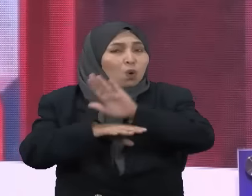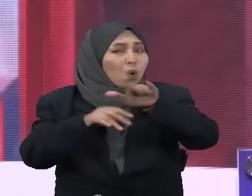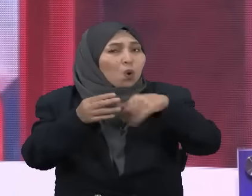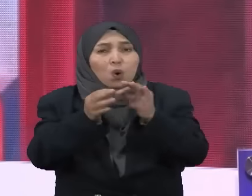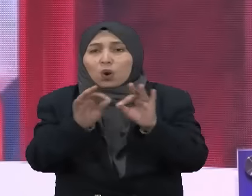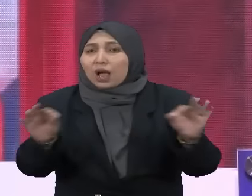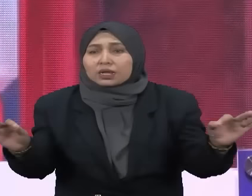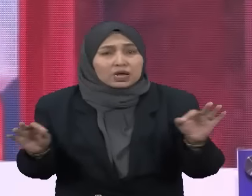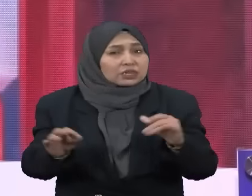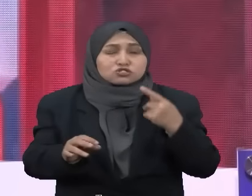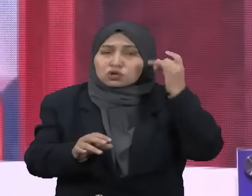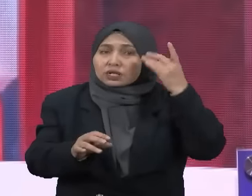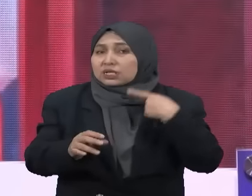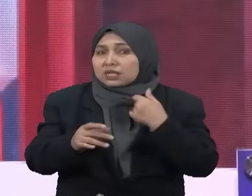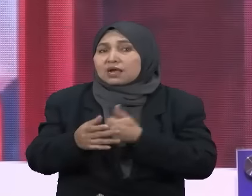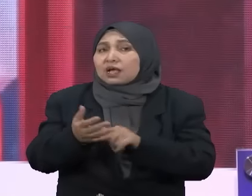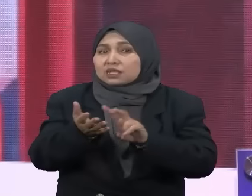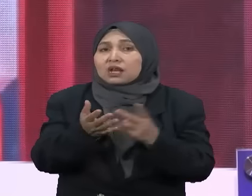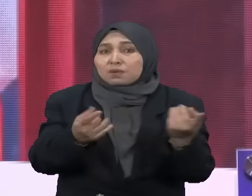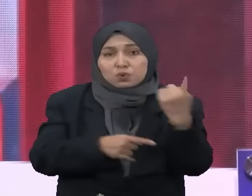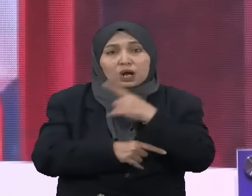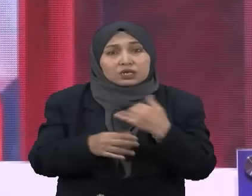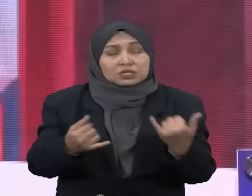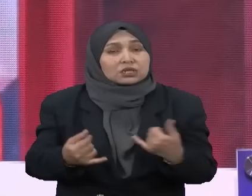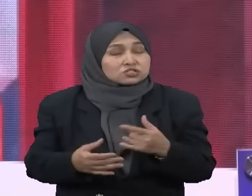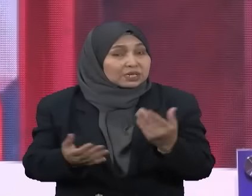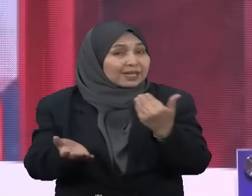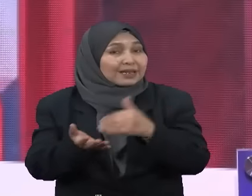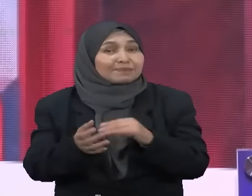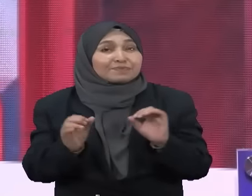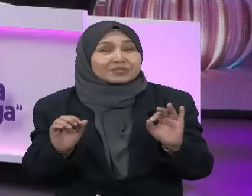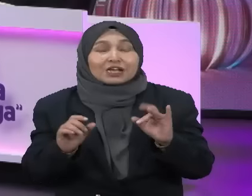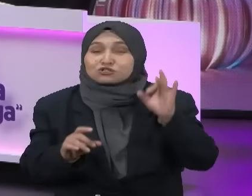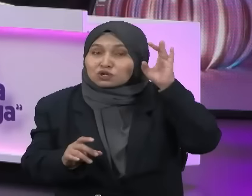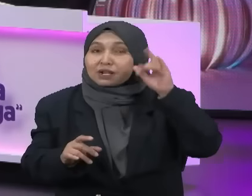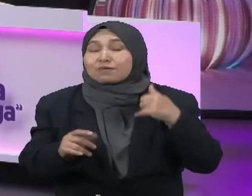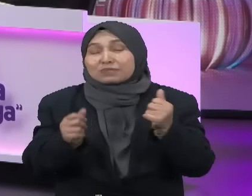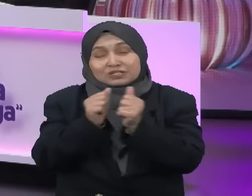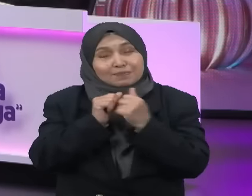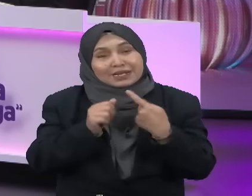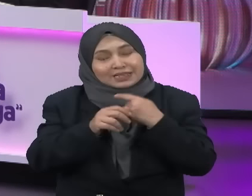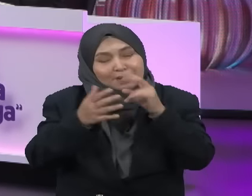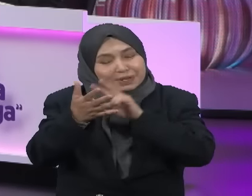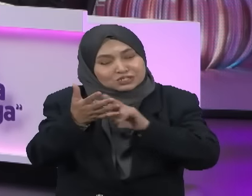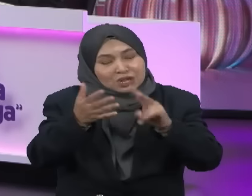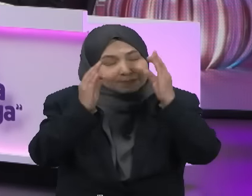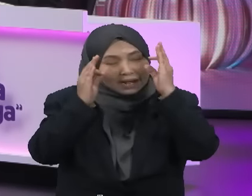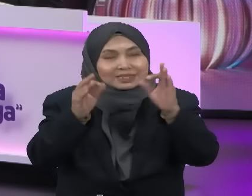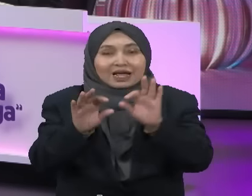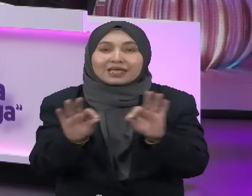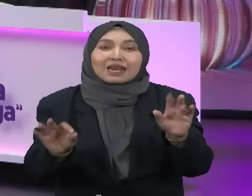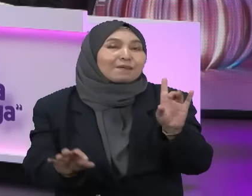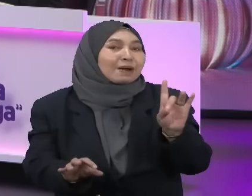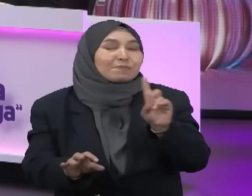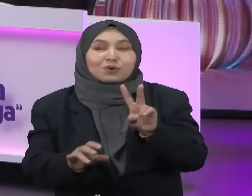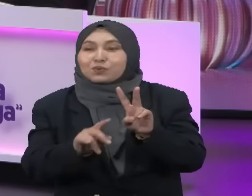yang insyaAllah kita akan tadabur pada hari ini, Ustaz. Sekali lagi, Ustaz. Baik, insyaAllah. Sama-sama kita hayati bacaan daripada ayat 82